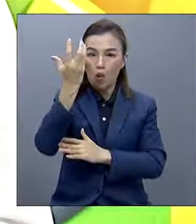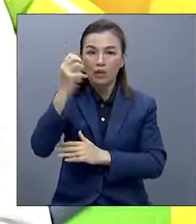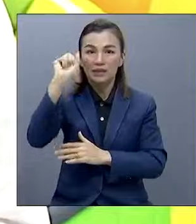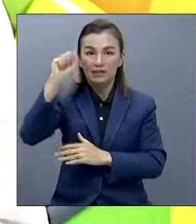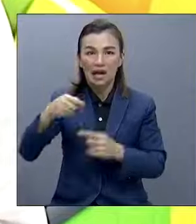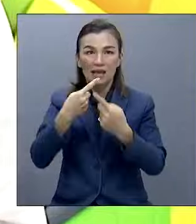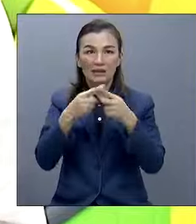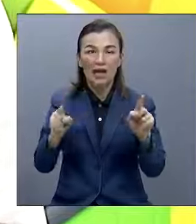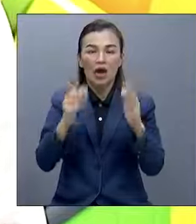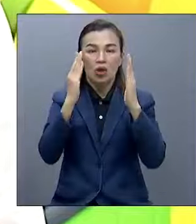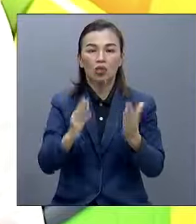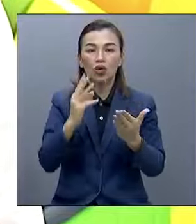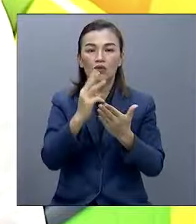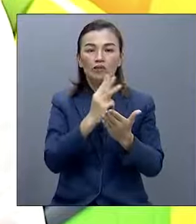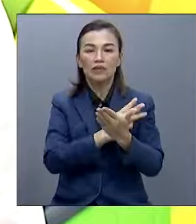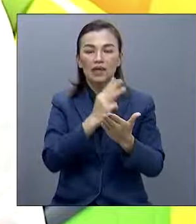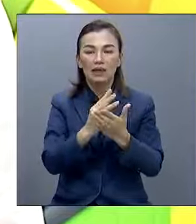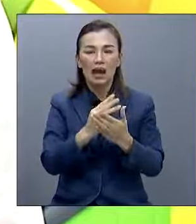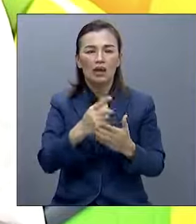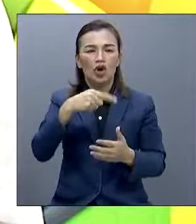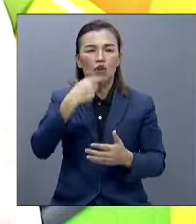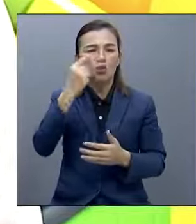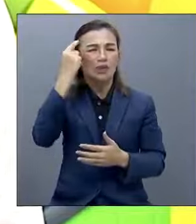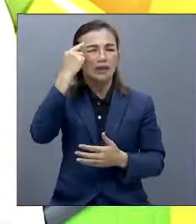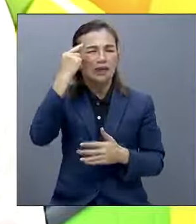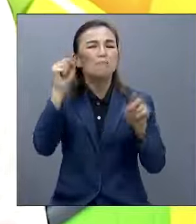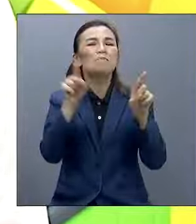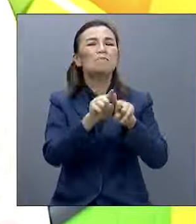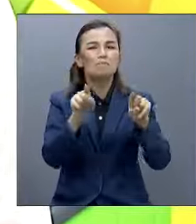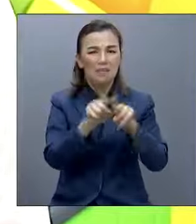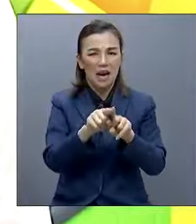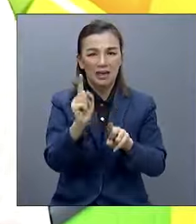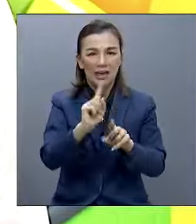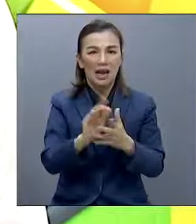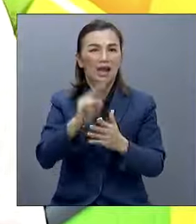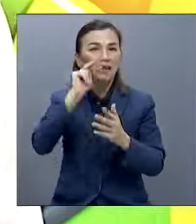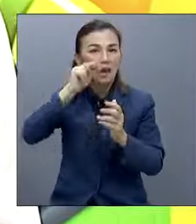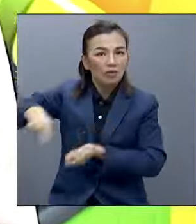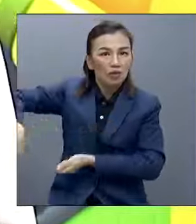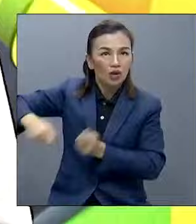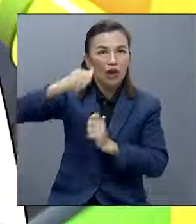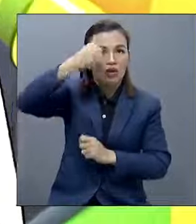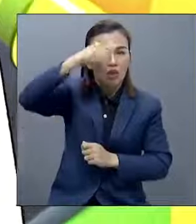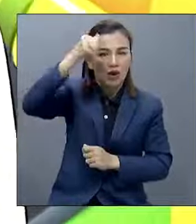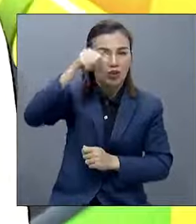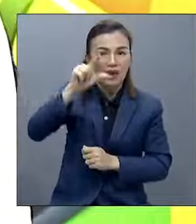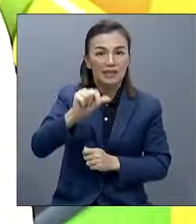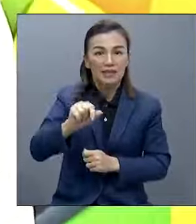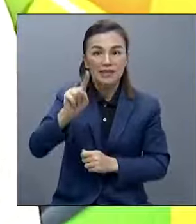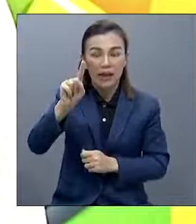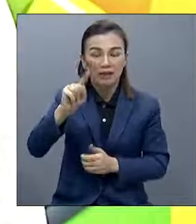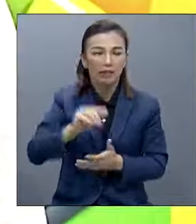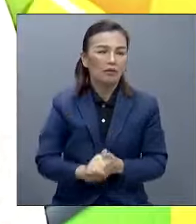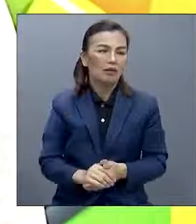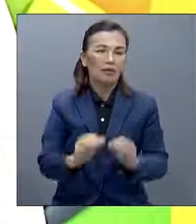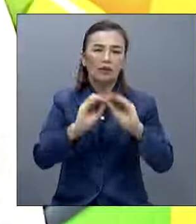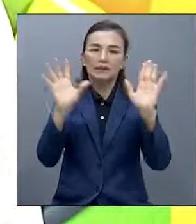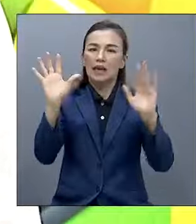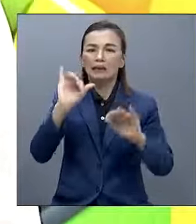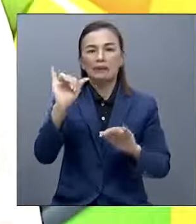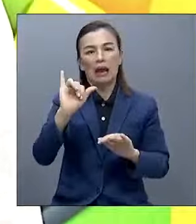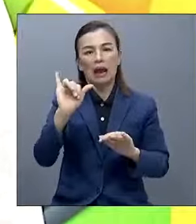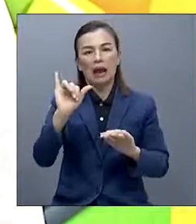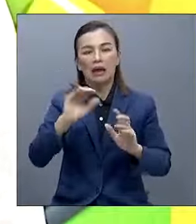หลายคนที่ผมไปพูดคุยเมองเป็นเสียงเดียวกันเลยบอกว่าจริงๆแล้วงานสงกรานต์ 21วันมันยังไม่เป็นรูปธรรมจับต้องไม่ได้ทีนี้ถ้าเกิด